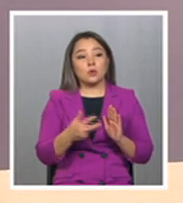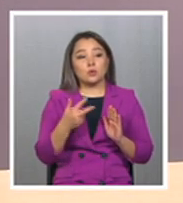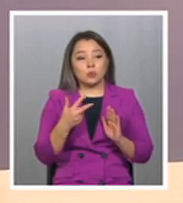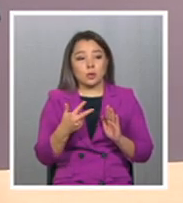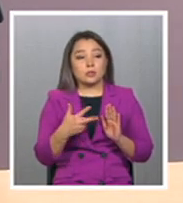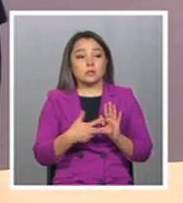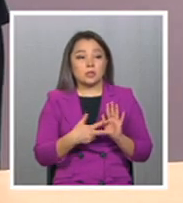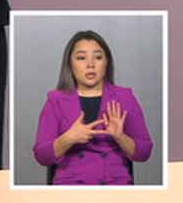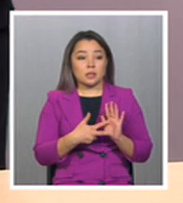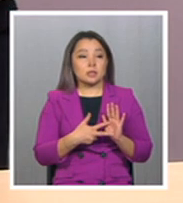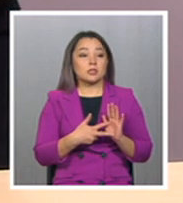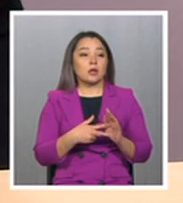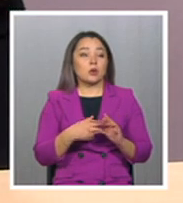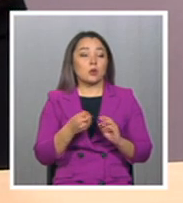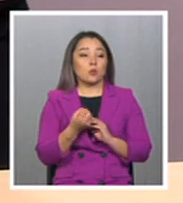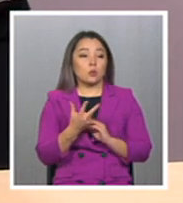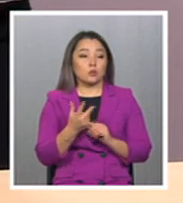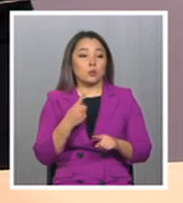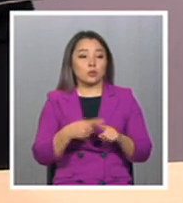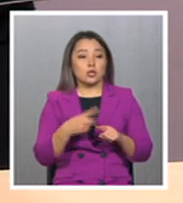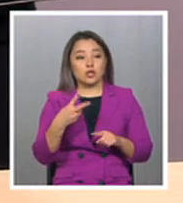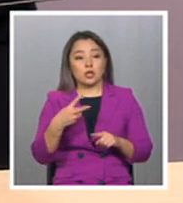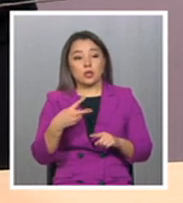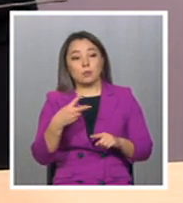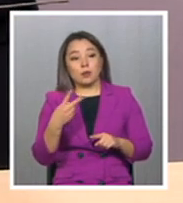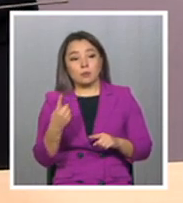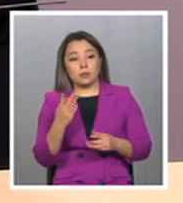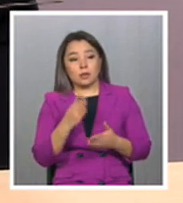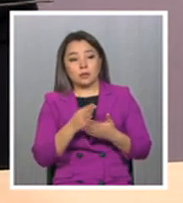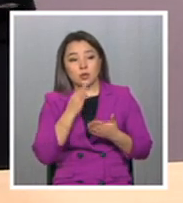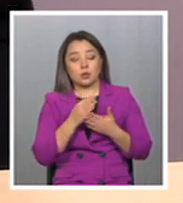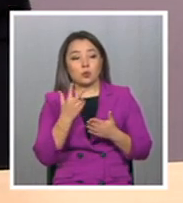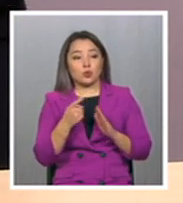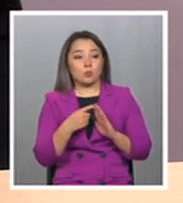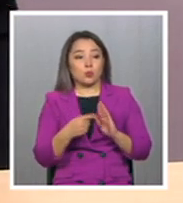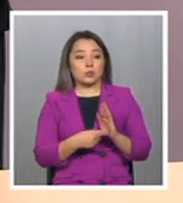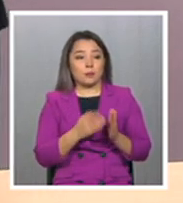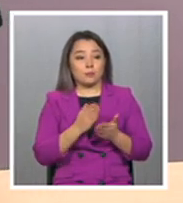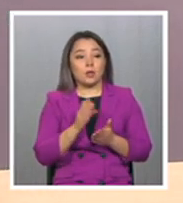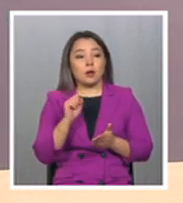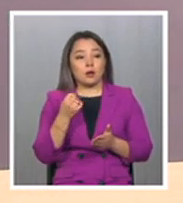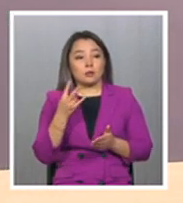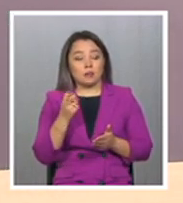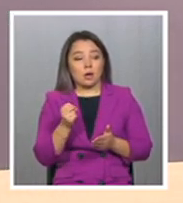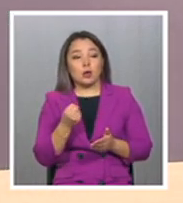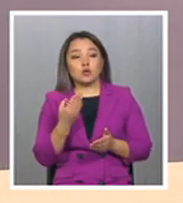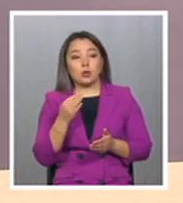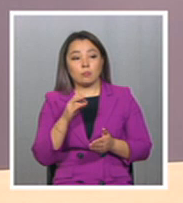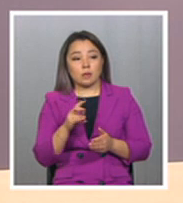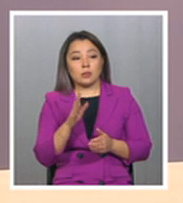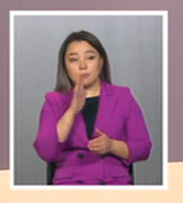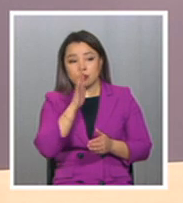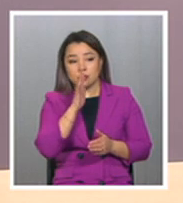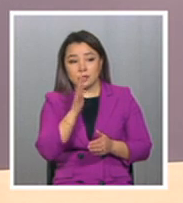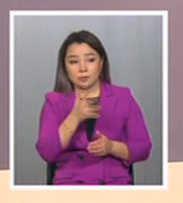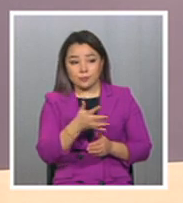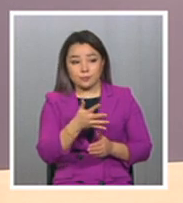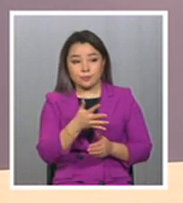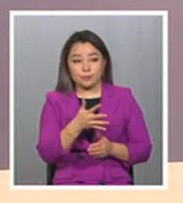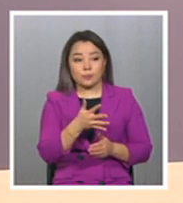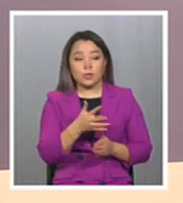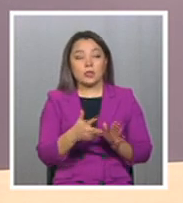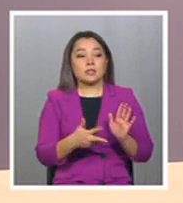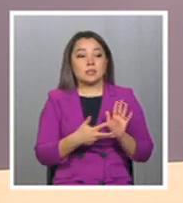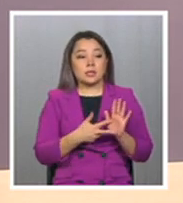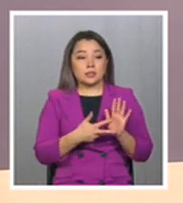пен 13-тің қосындысы 21, 3-ке бөлінеді. Айна мен Шолпанның жасы 5-те,